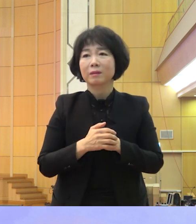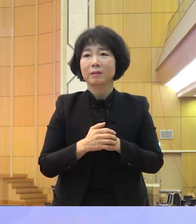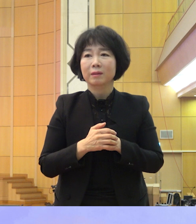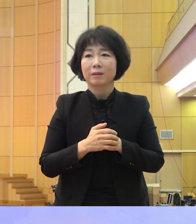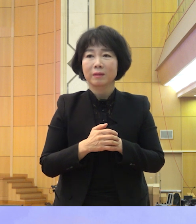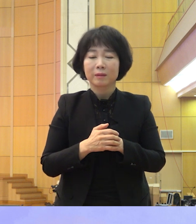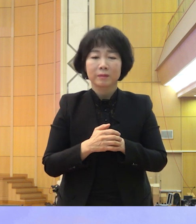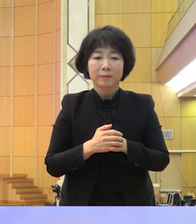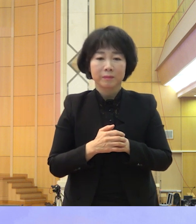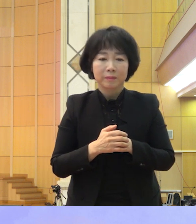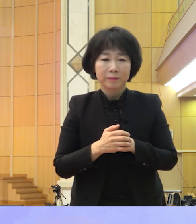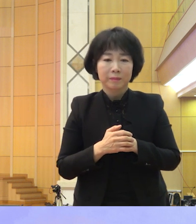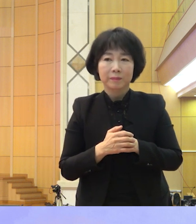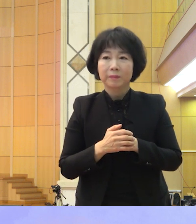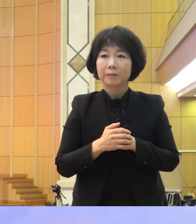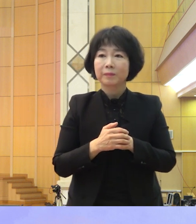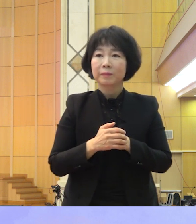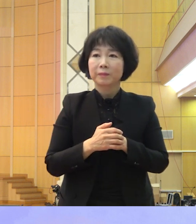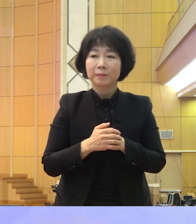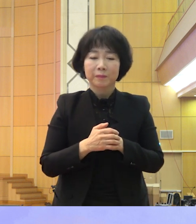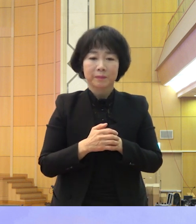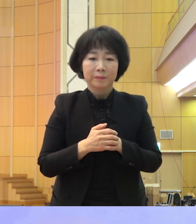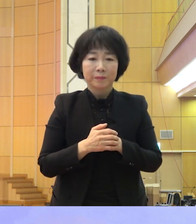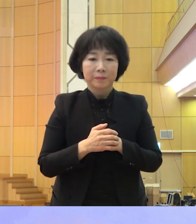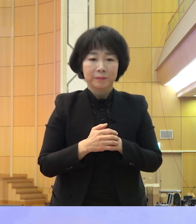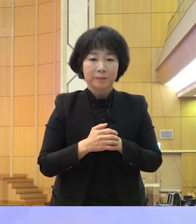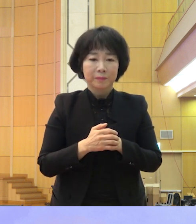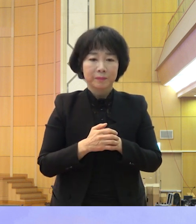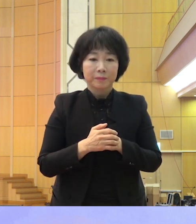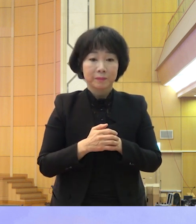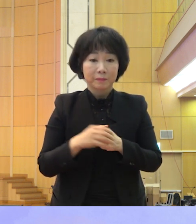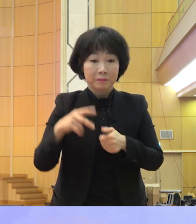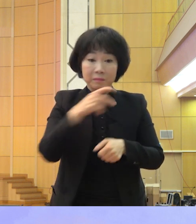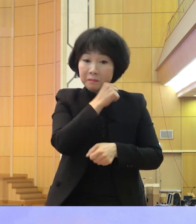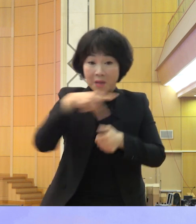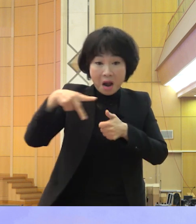할례를 받았거나 할례를 못 받았거나 아무 소용이 없다는 뜻이에요.